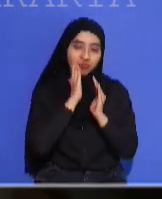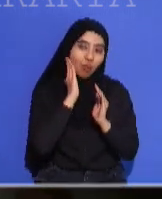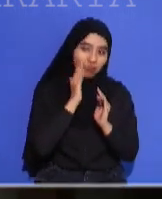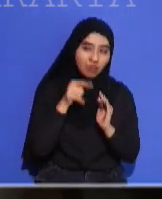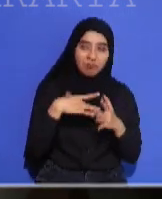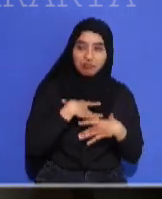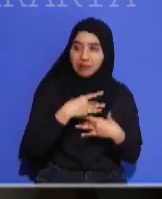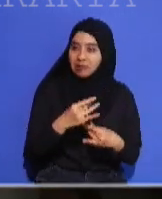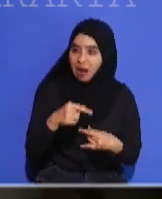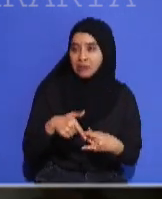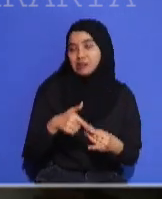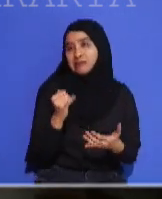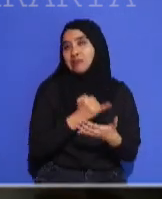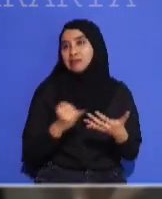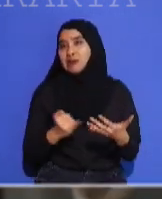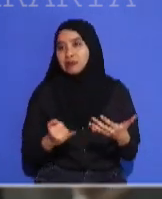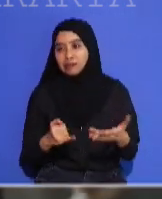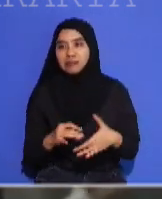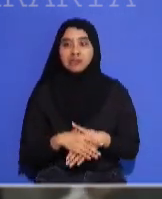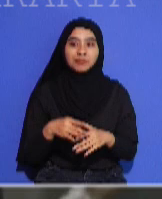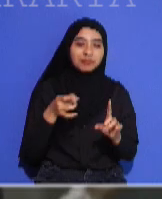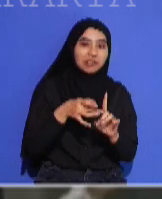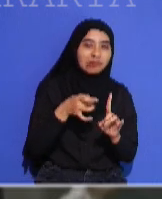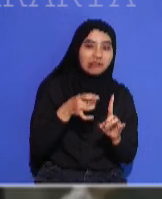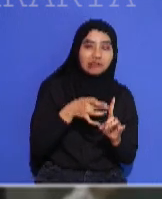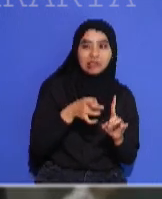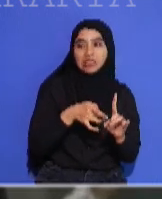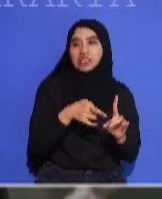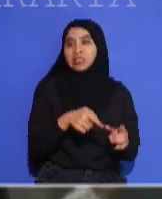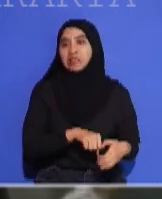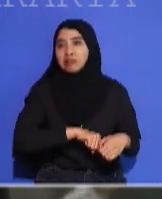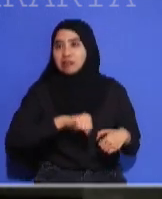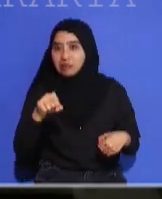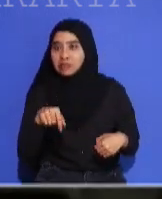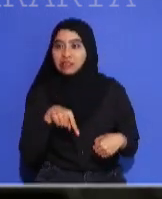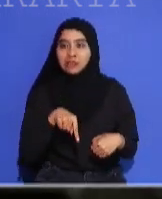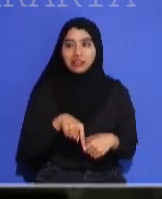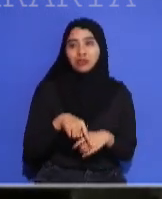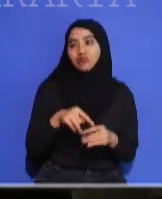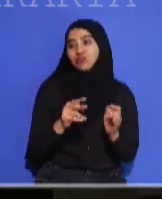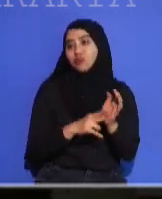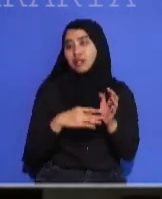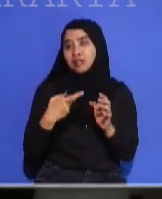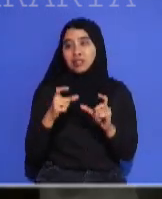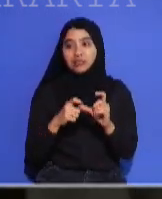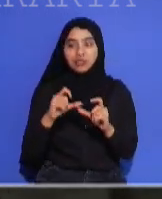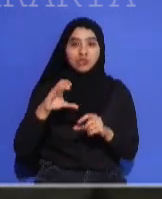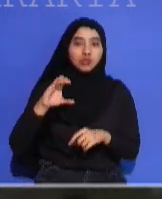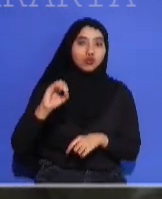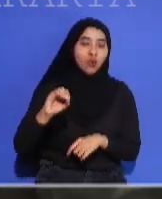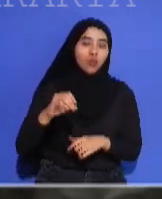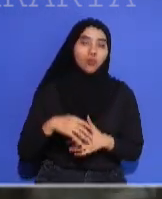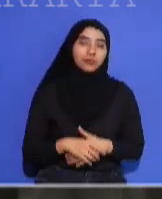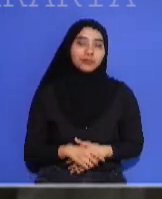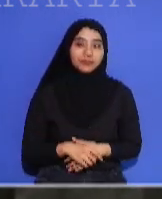terhadap seni tempa logam yang telah diakui Unesco sejak 25 November 2005 dalam kategori pengetahuan tradisional